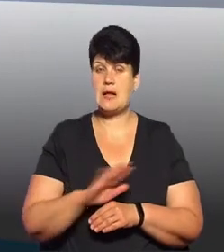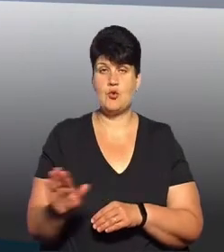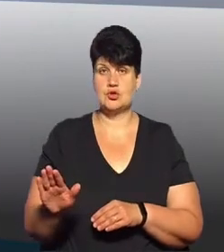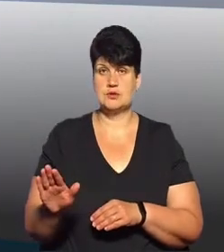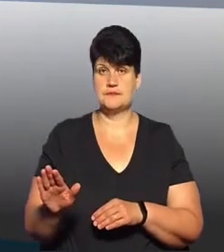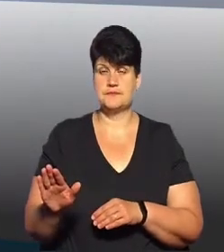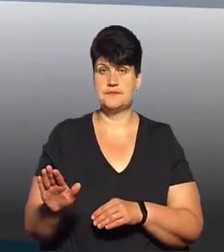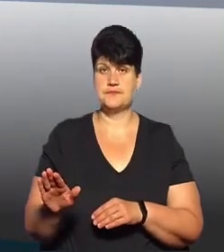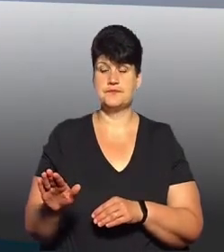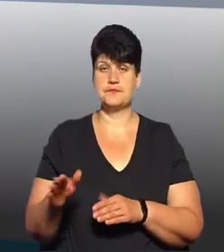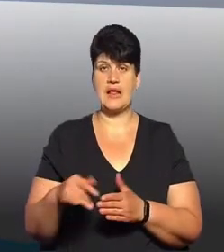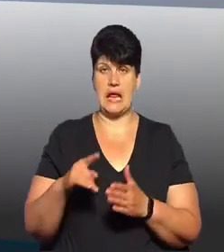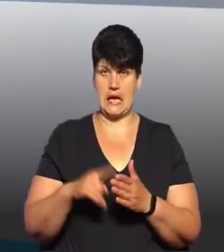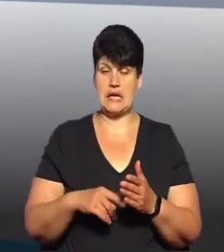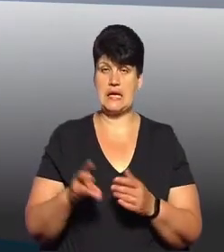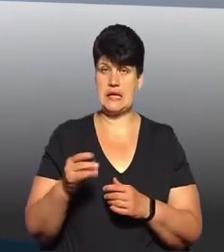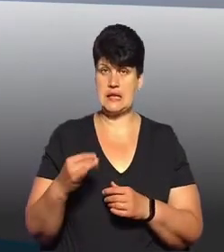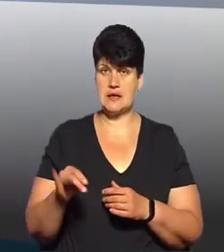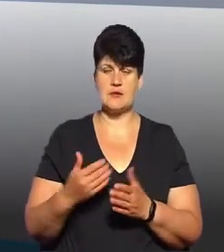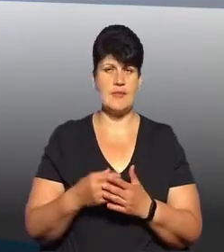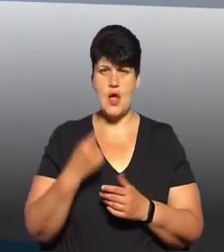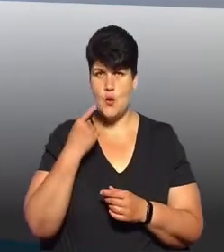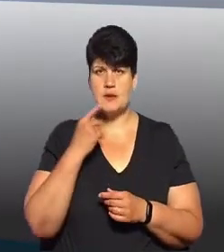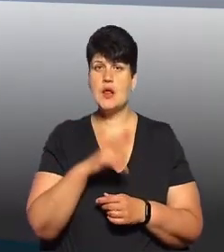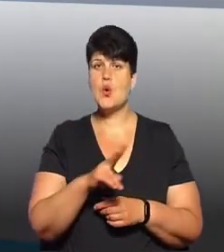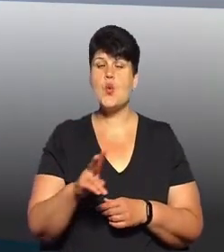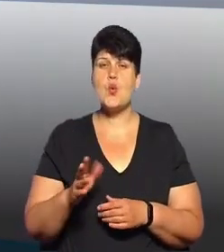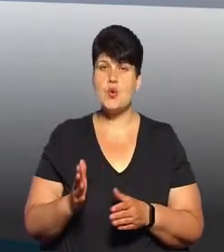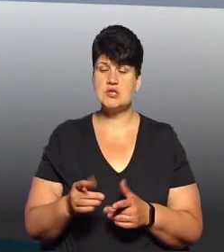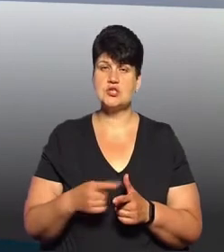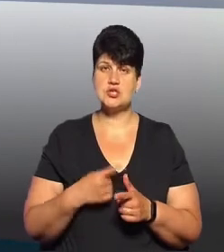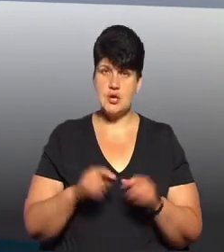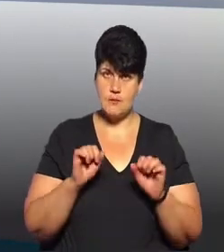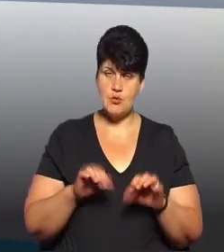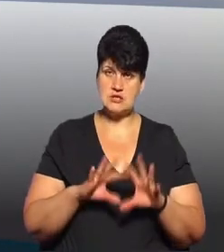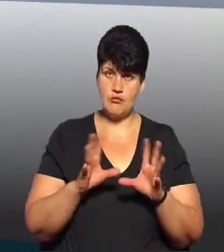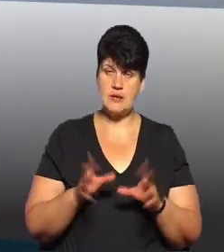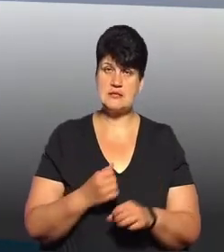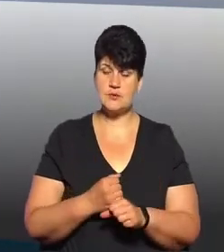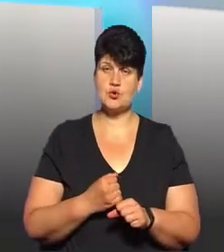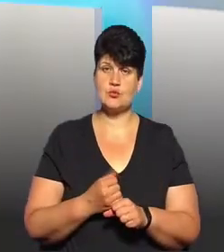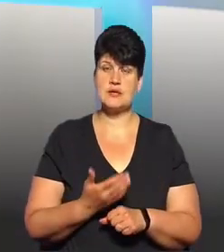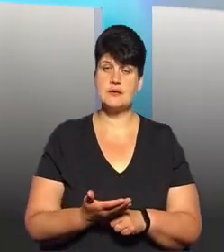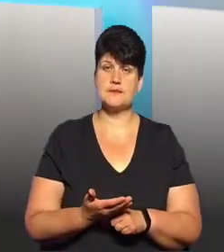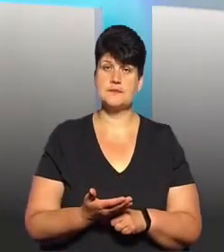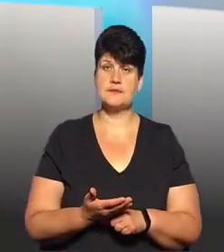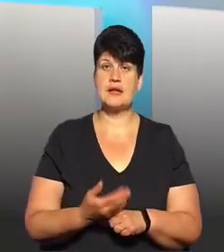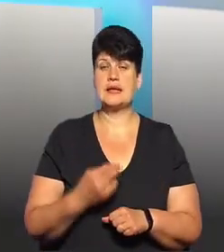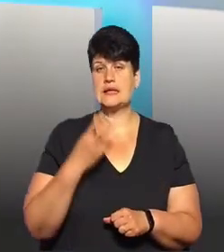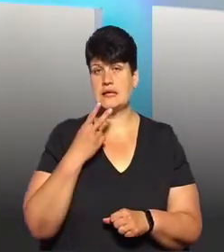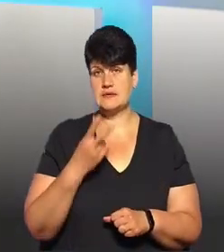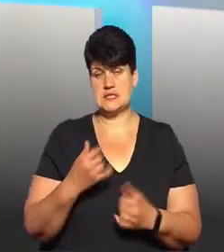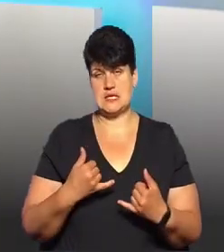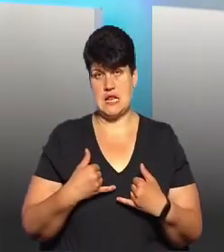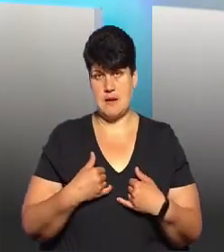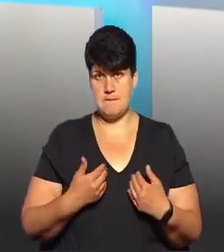ж таки, релігійному, аби там не образити когось? Чи можна, в принципі, це робити? Заради мистецтва. Дивіться, ну, для мене і, там,